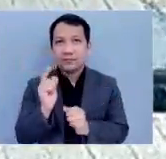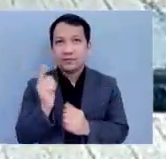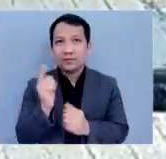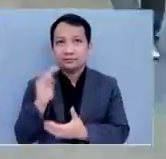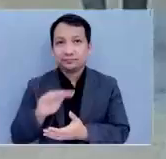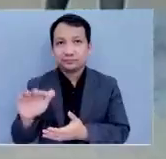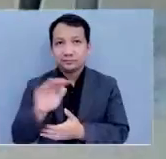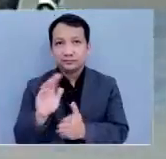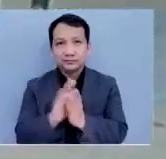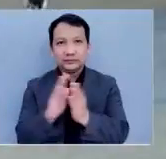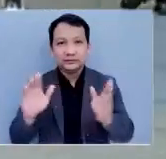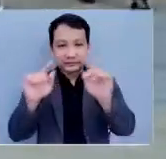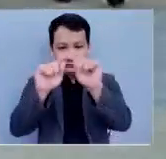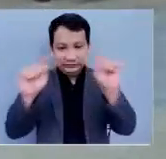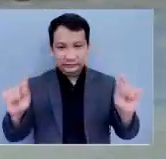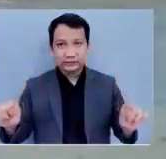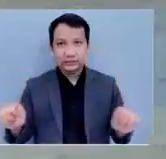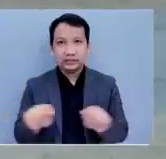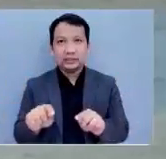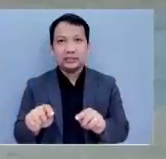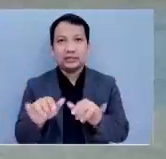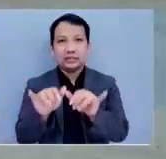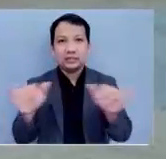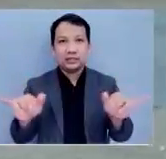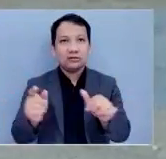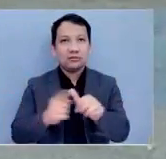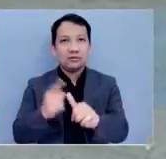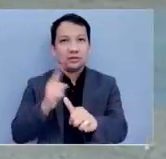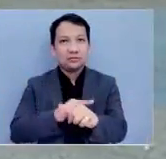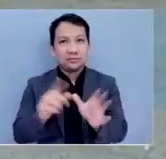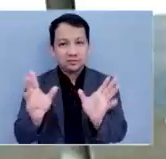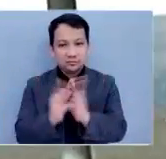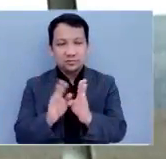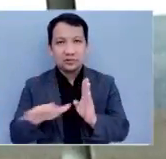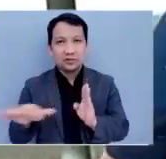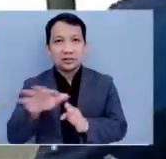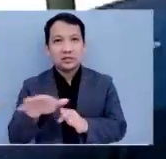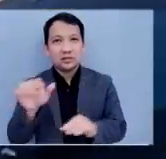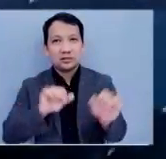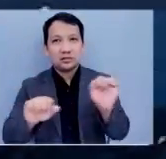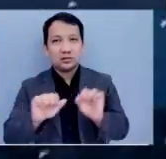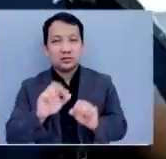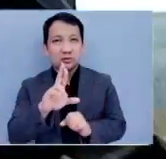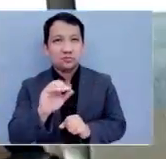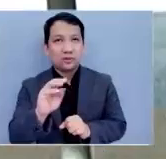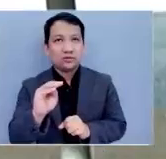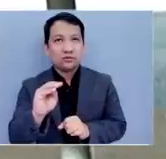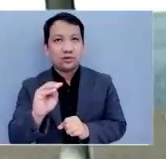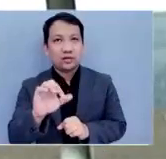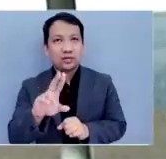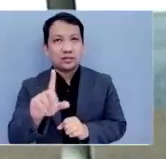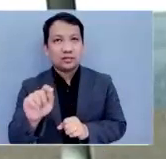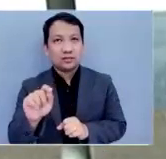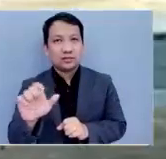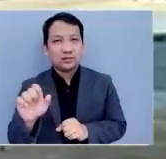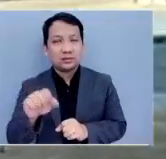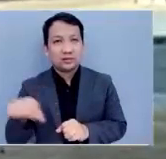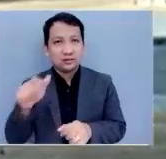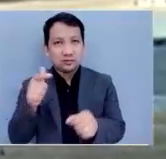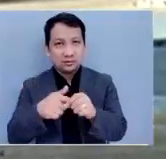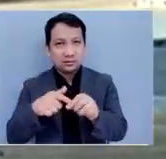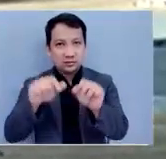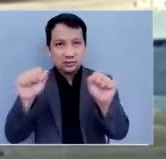ang laki ng mga tent na itatayo ng MMDA. Nauna nang nakipagpulong si MMDA Acting Chairman Romando Artes sa pamunuan ng mga